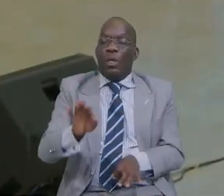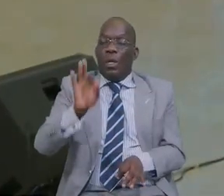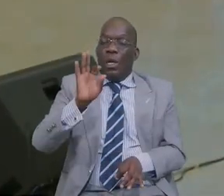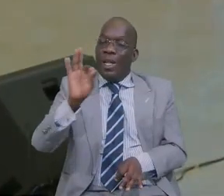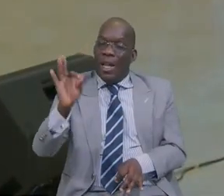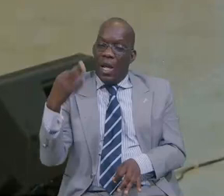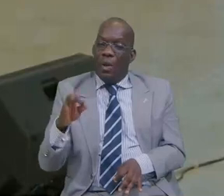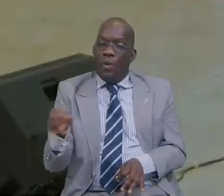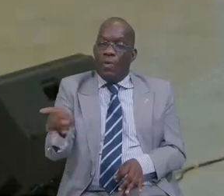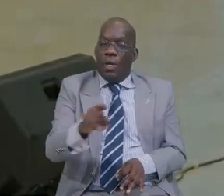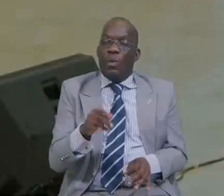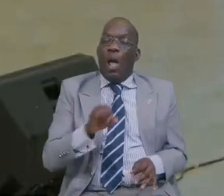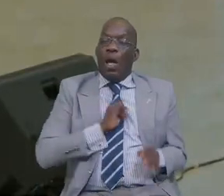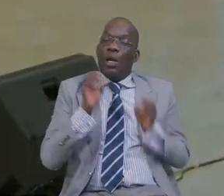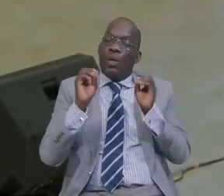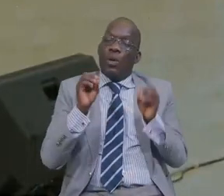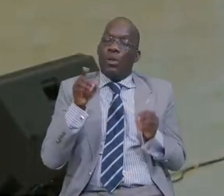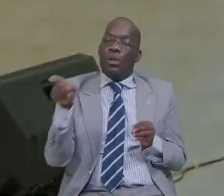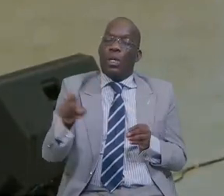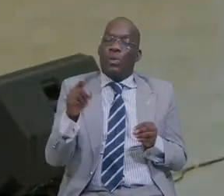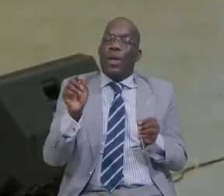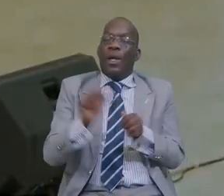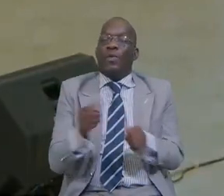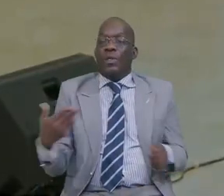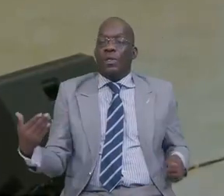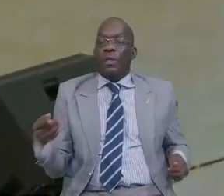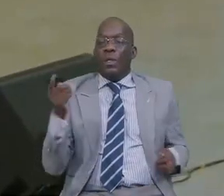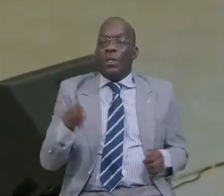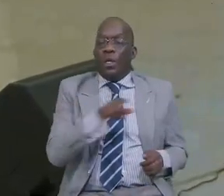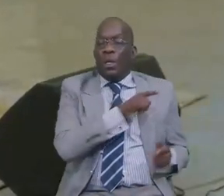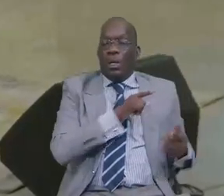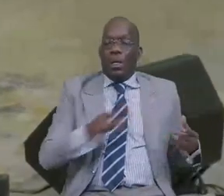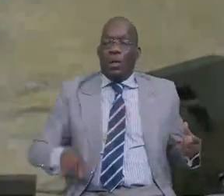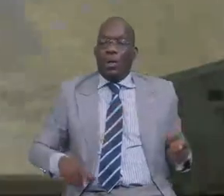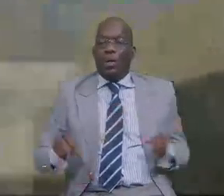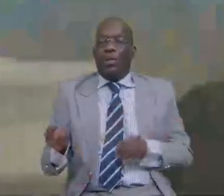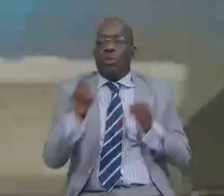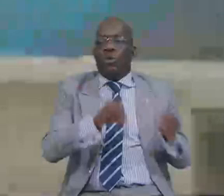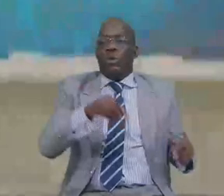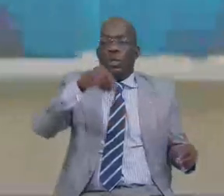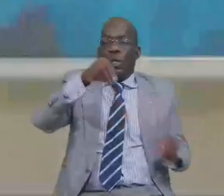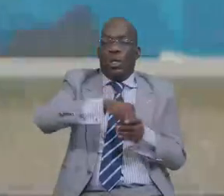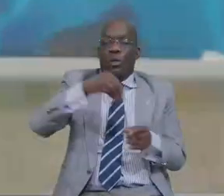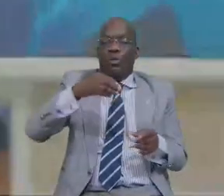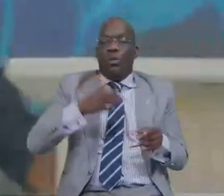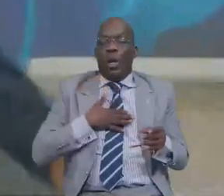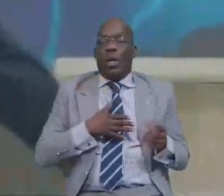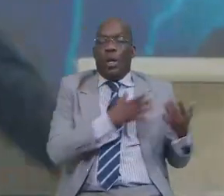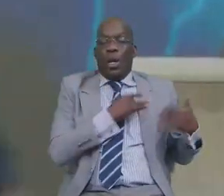je les ai enseignés tout que ce que Dieu a mis dans mon cœur. Un pasteur m'a